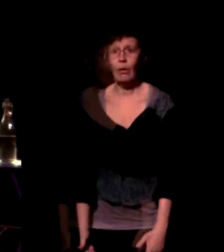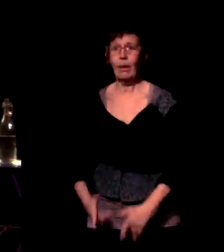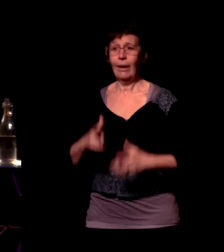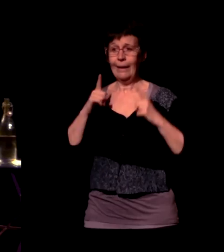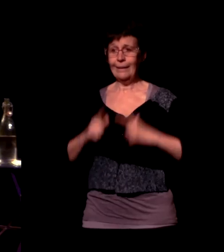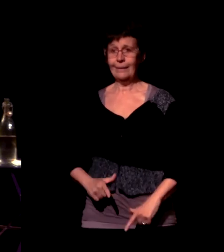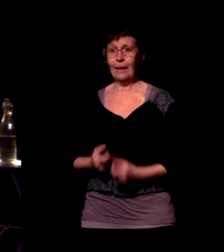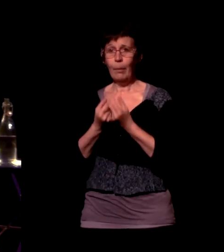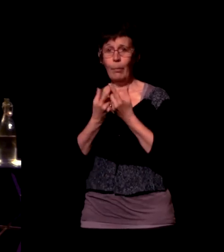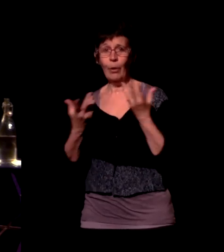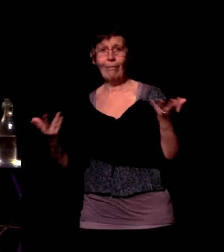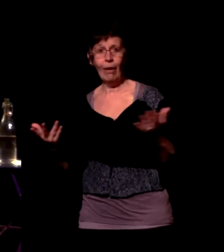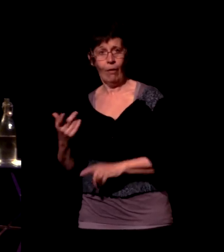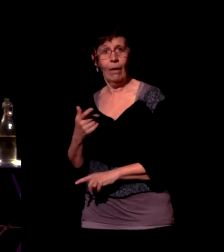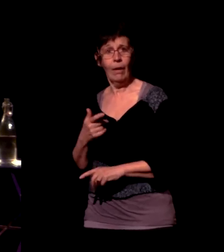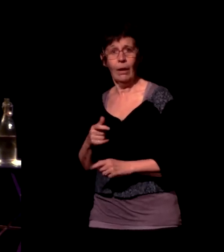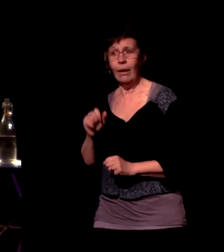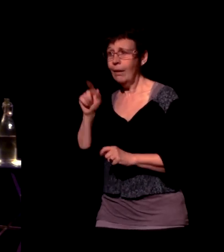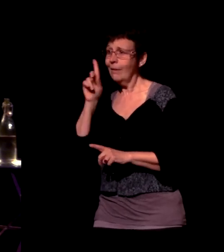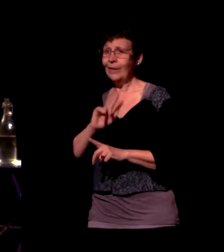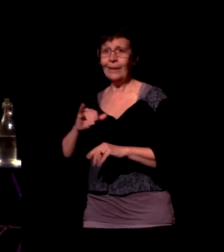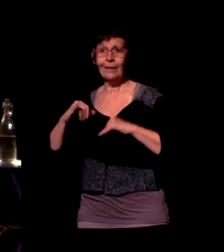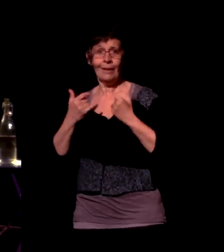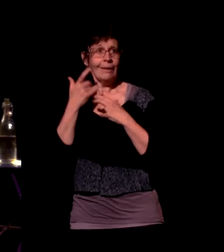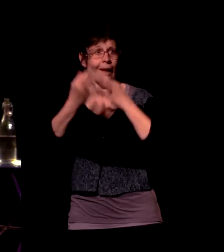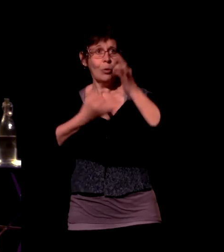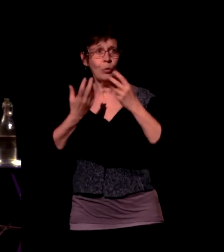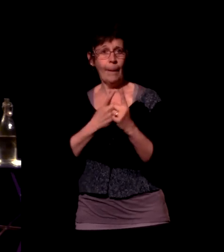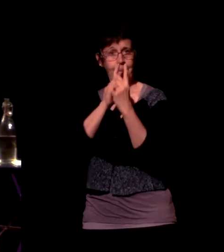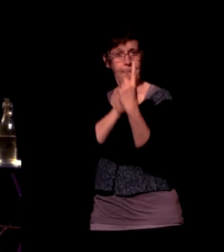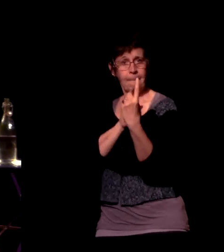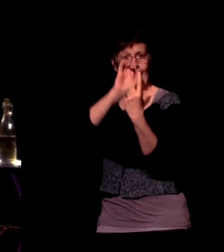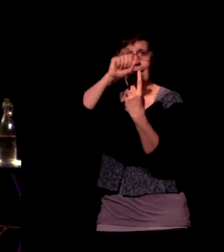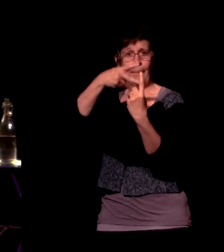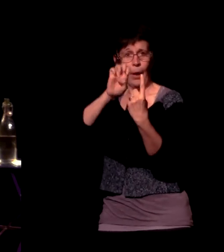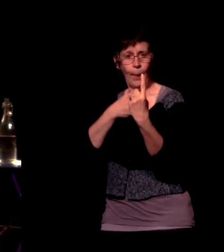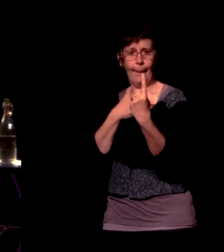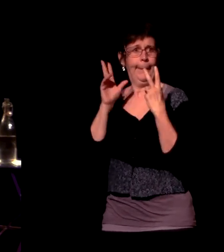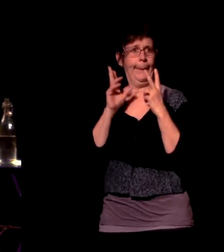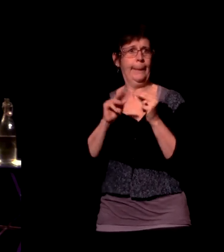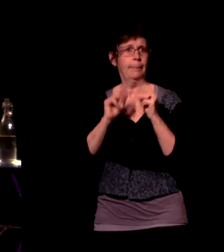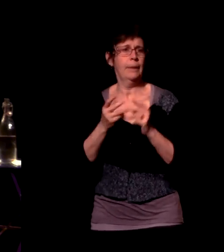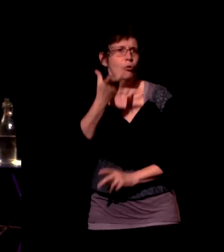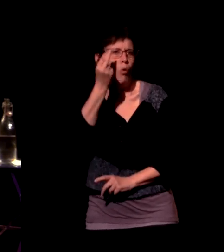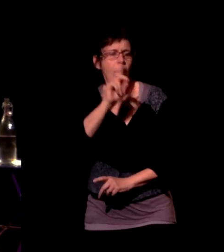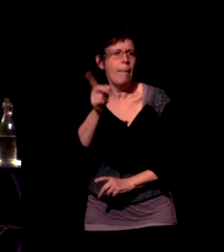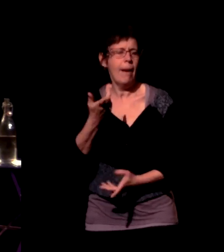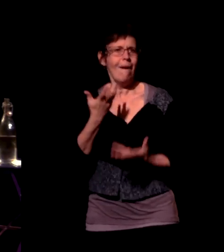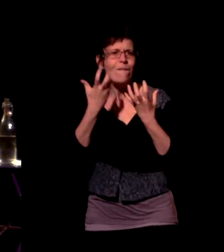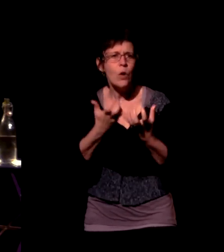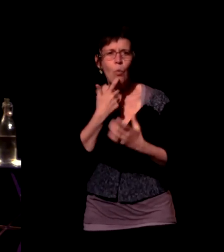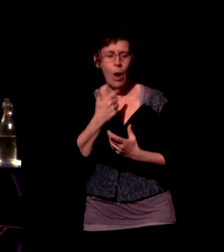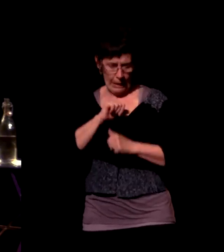fille qui témoigne et qui explique qu'à un moment, elle était face à la CPE, elle dit « Écoutez, madame, ça fait des mois qu'on se prend la tête là-dessus, je comprends pas ce que vous me demandez, c'est